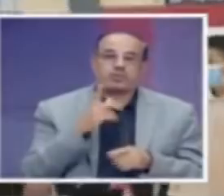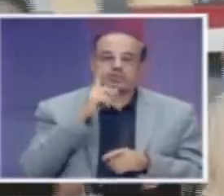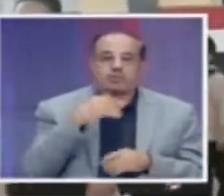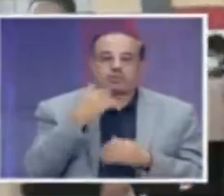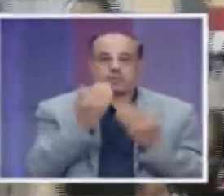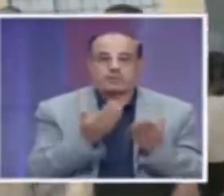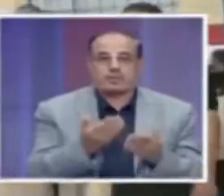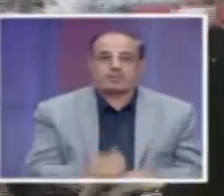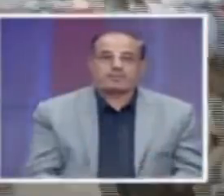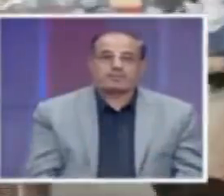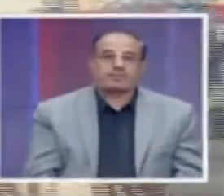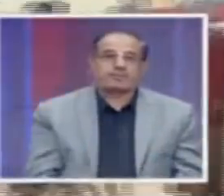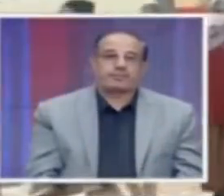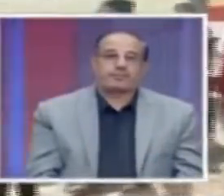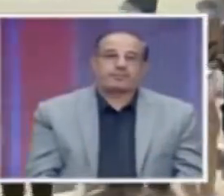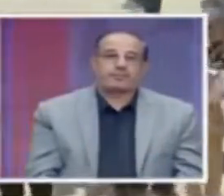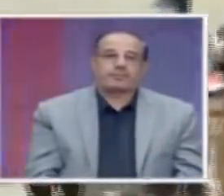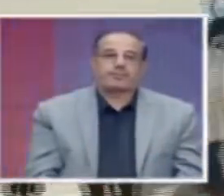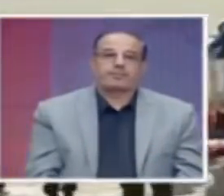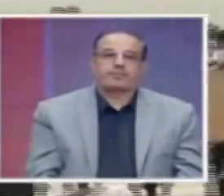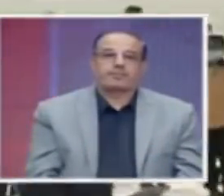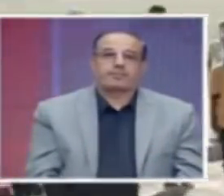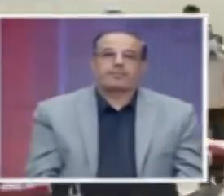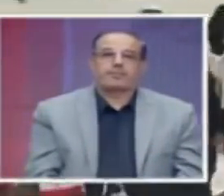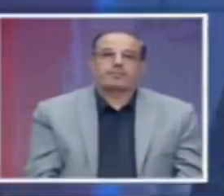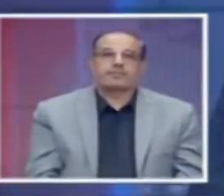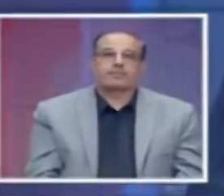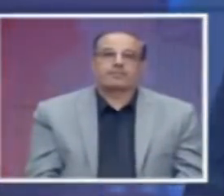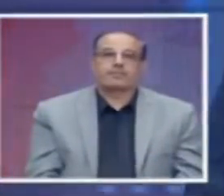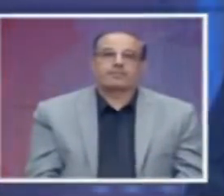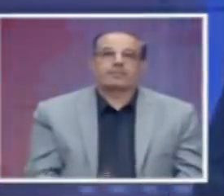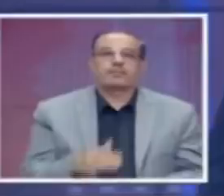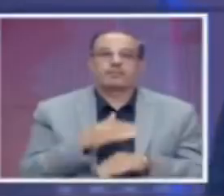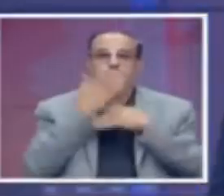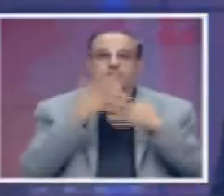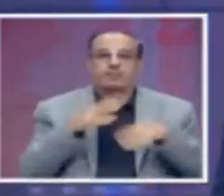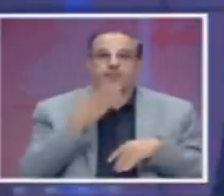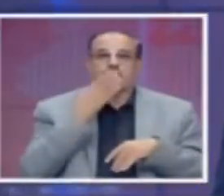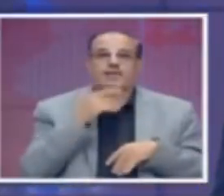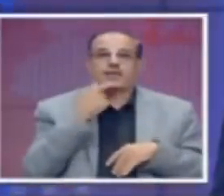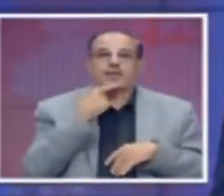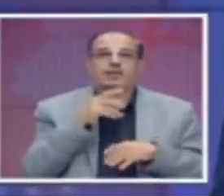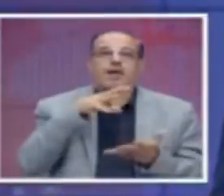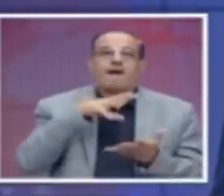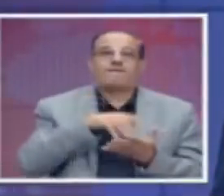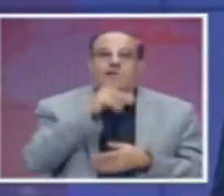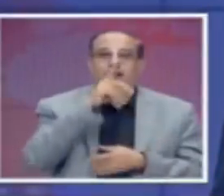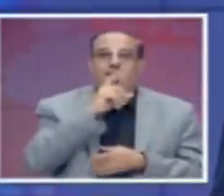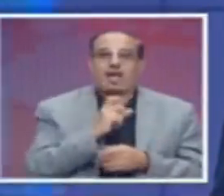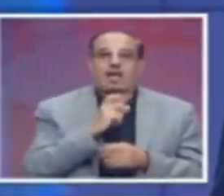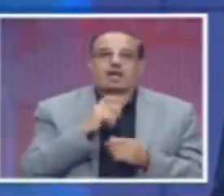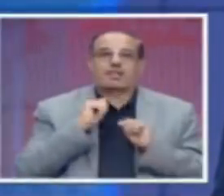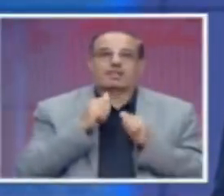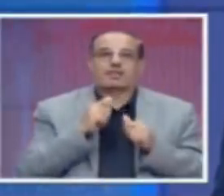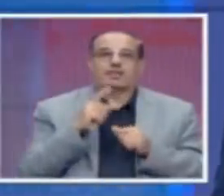لكل الطلاب. سوزان مصطفى، التلفزيون المصري. على مسرح بئر يوسف بالقلعة ينطلق